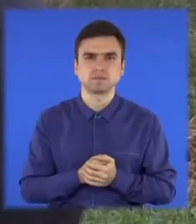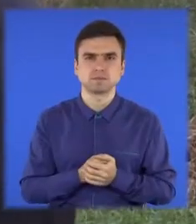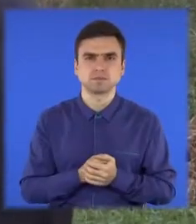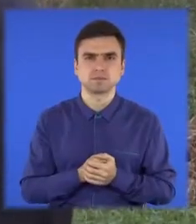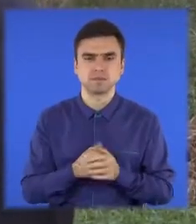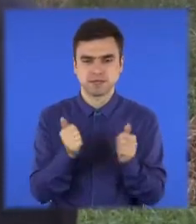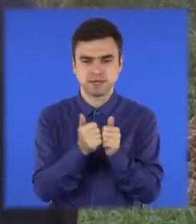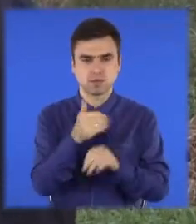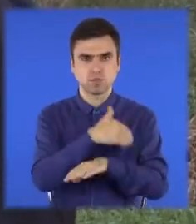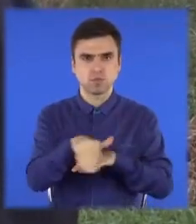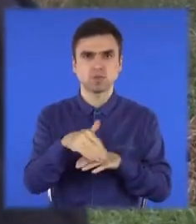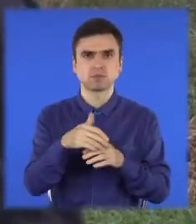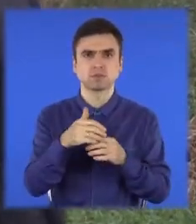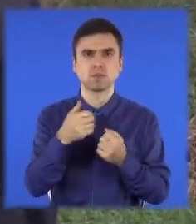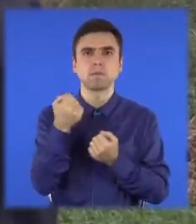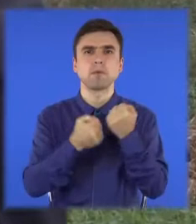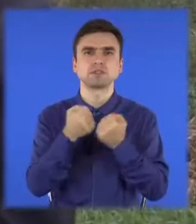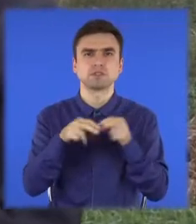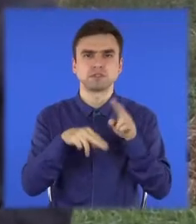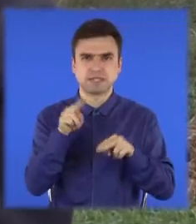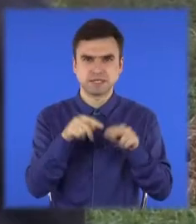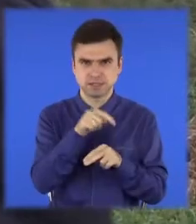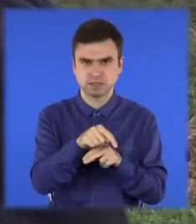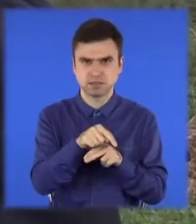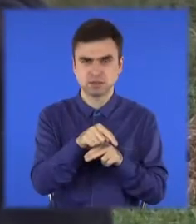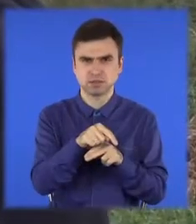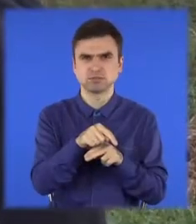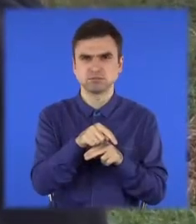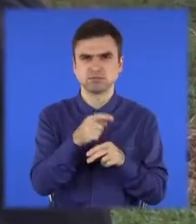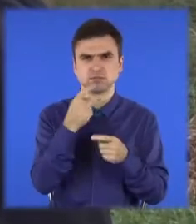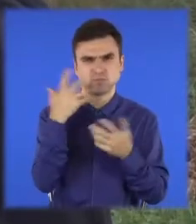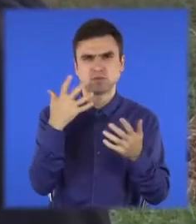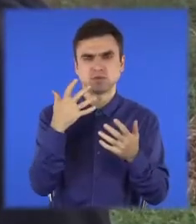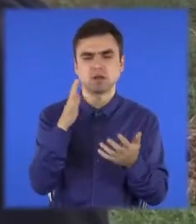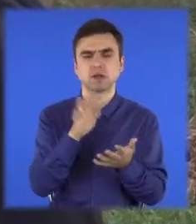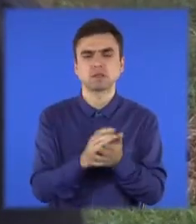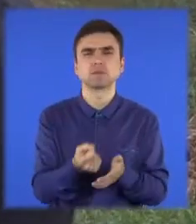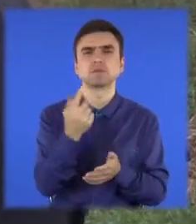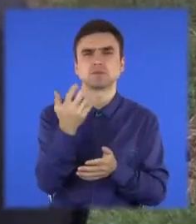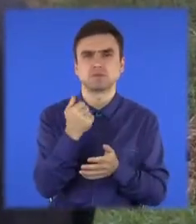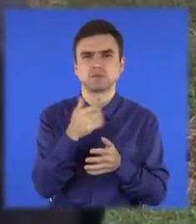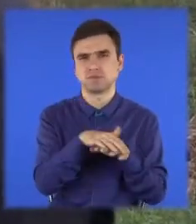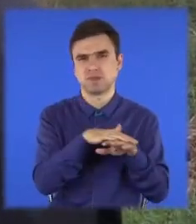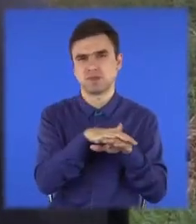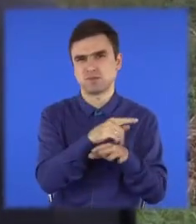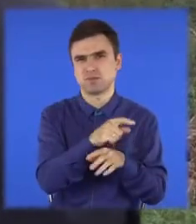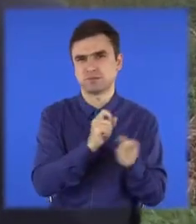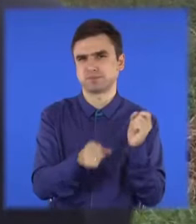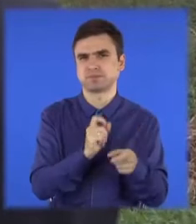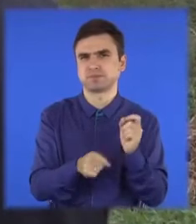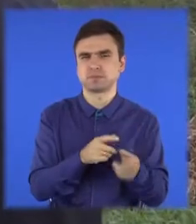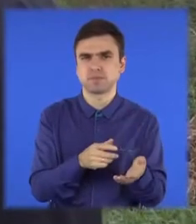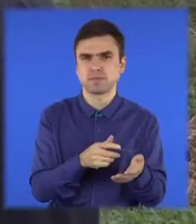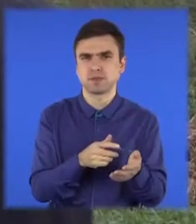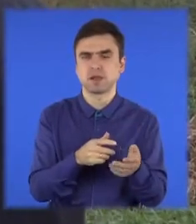вулиці машиностроїтелі, то це більше впливання битових стоків. Коли ми відбираємо вже